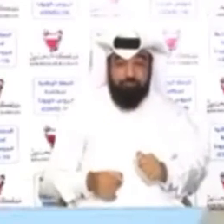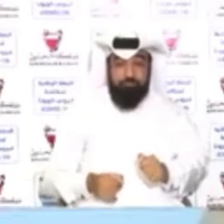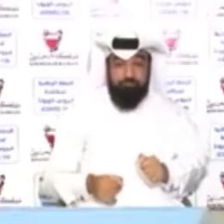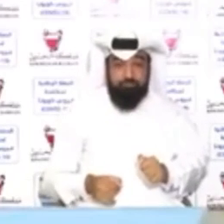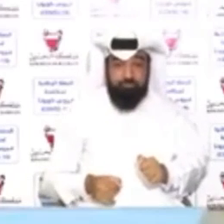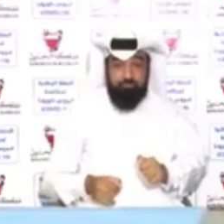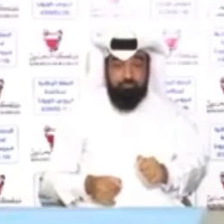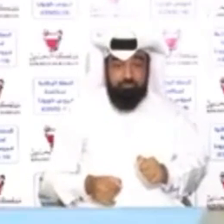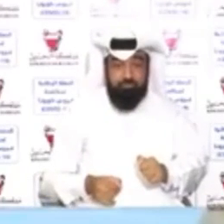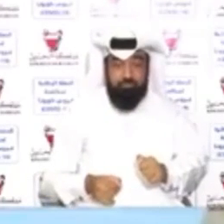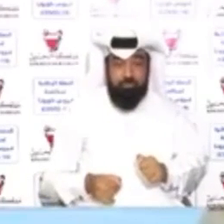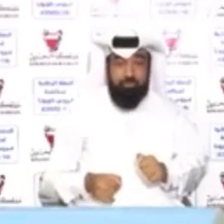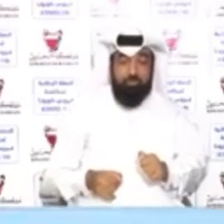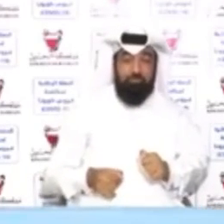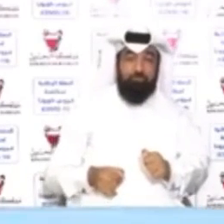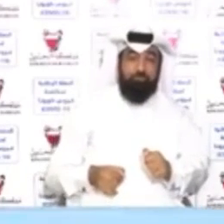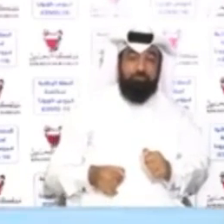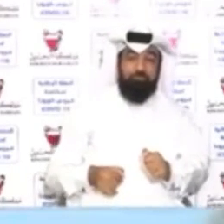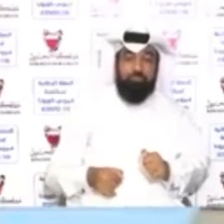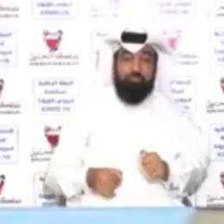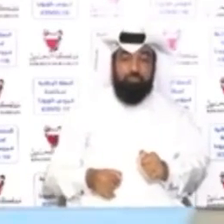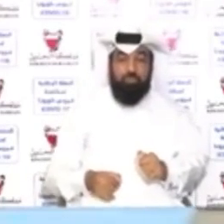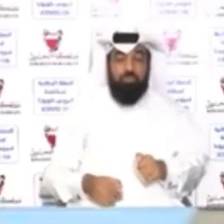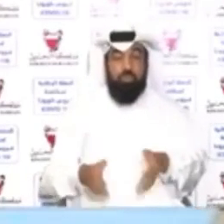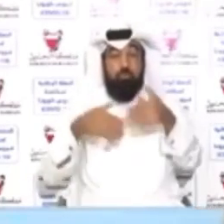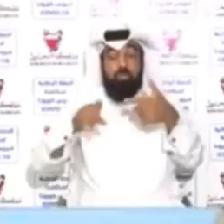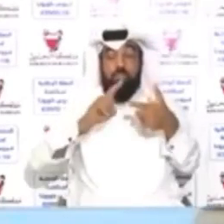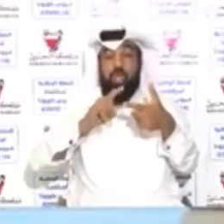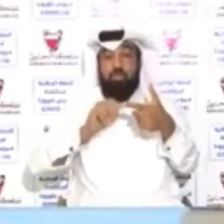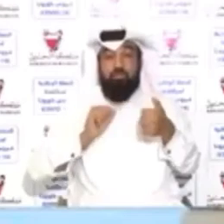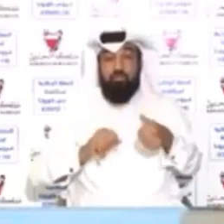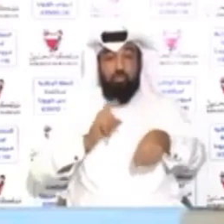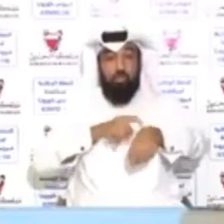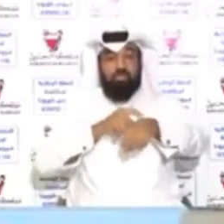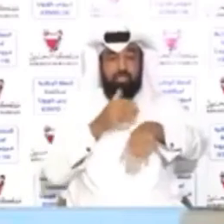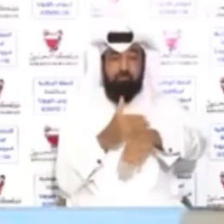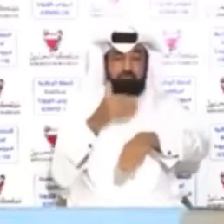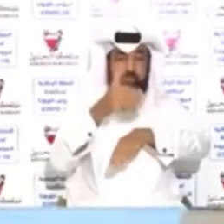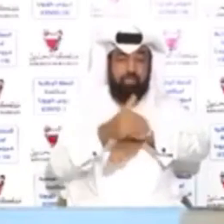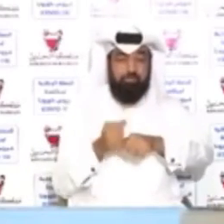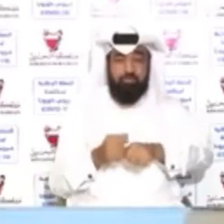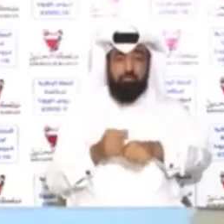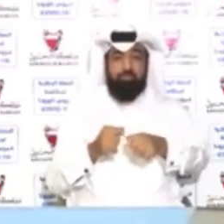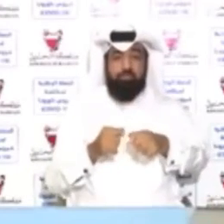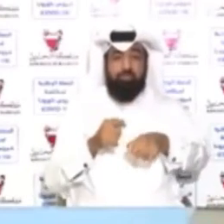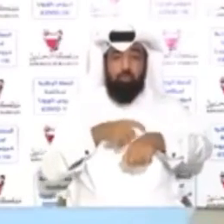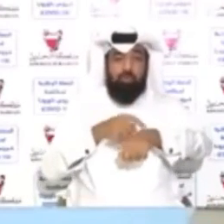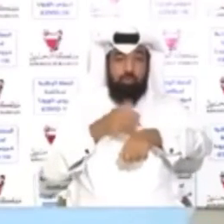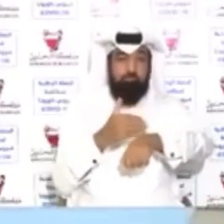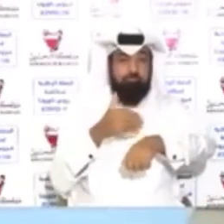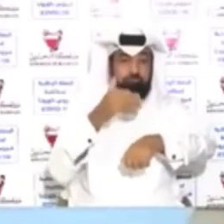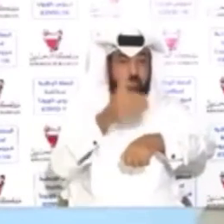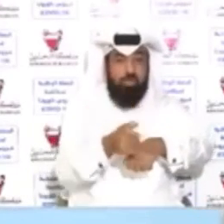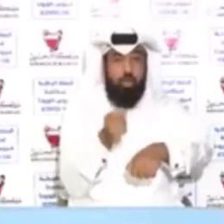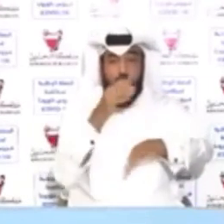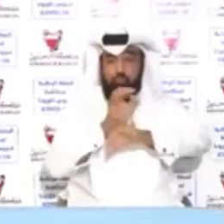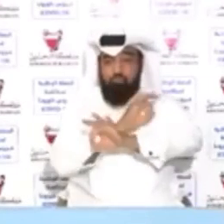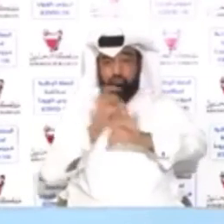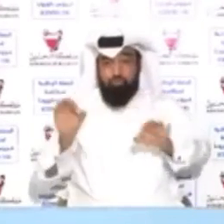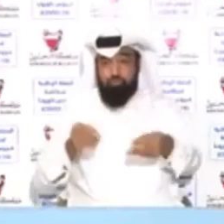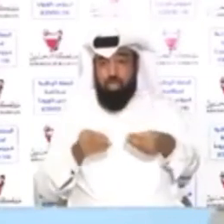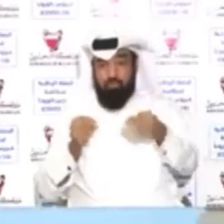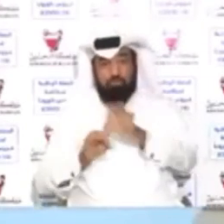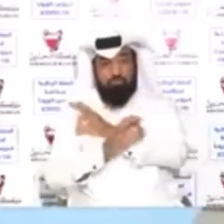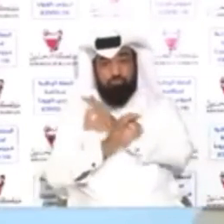نبدأ له علاج الهيدروكسيكلوروكوين. الخطوة الثانية بعد علاج الهيدروكسيكلوروكوين، جميع المرضى في نفس اليوم نعيد تخطيط القلب،